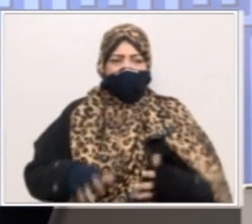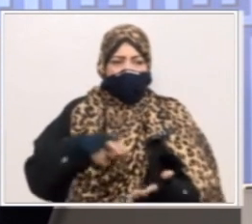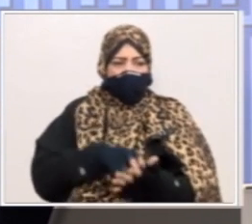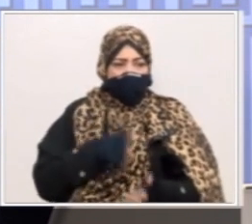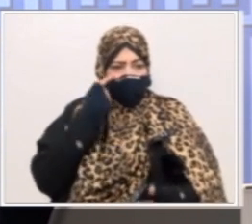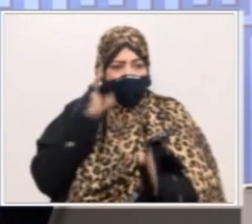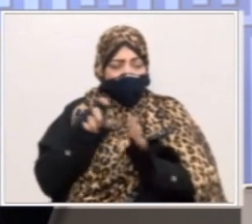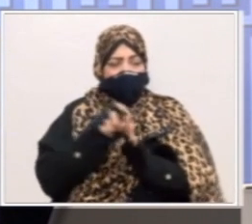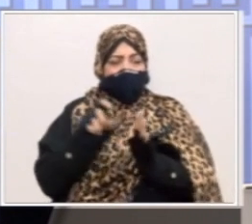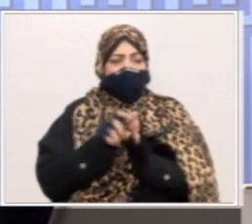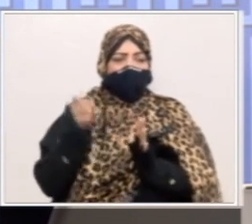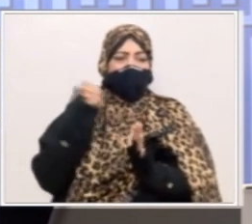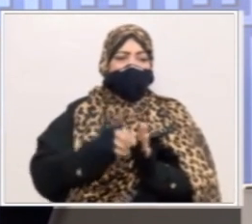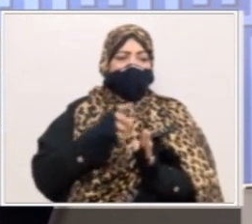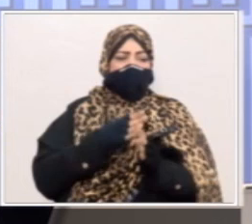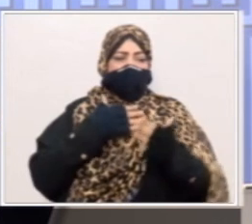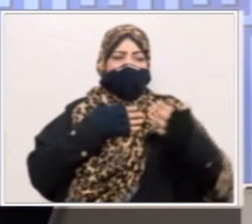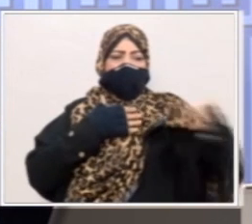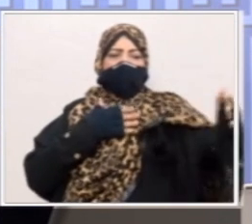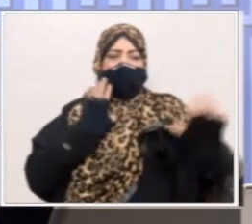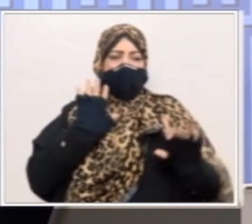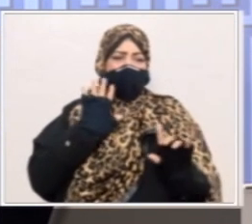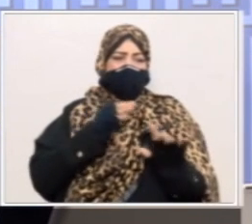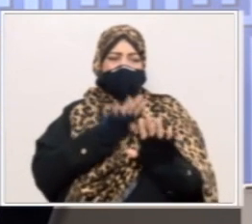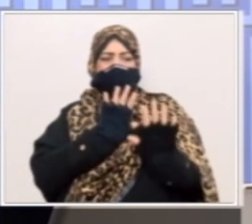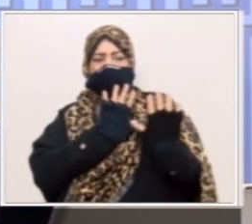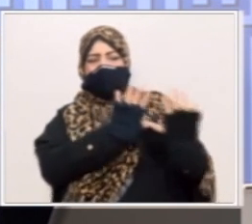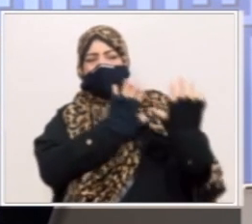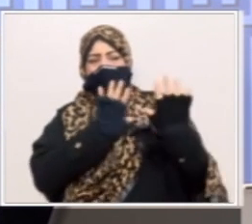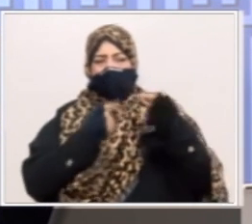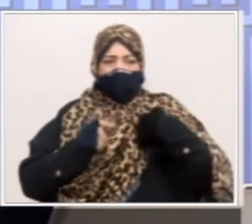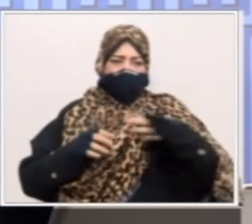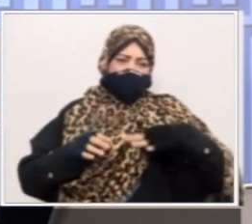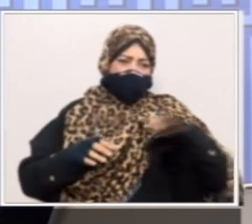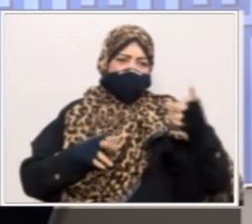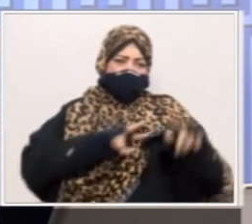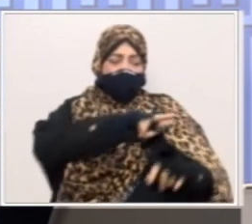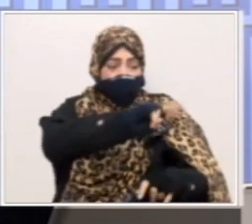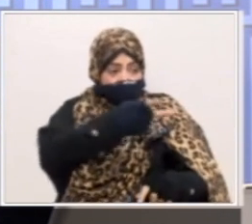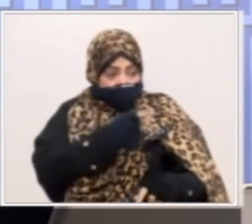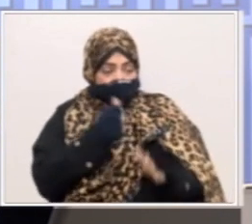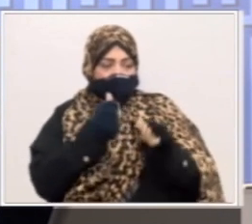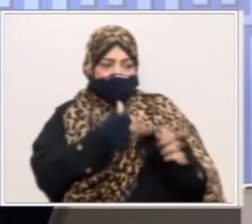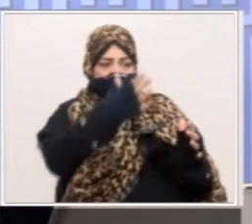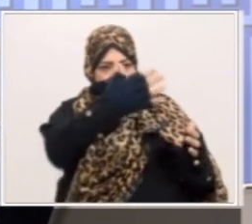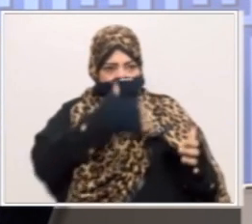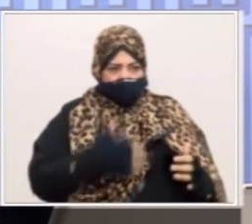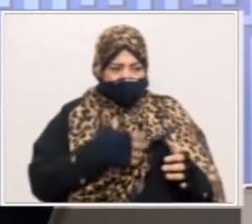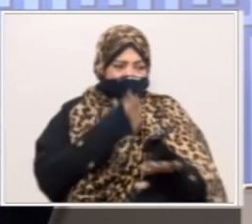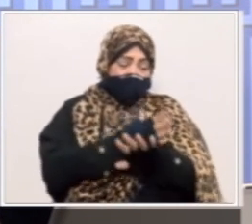حديث غيره. وإما ينسينك الشيطان فلا تقعد بعد الذكرى مع القوم